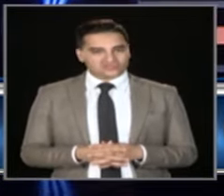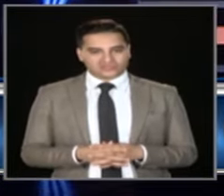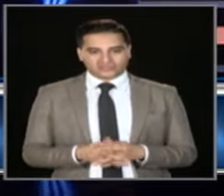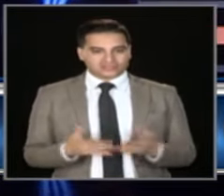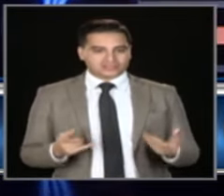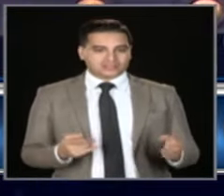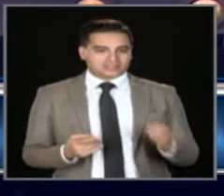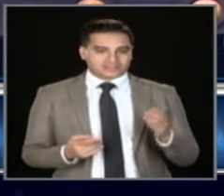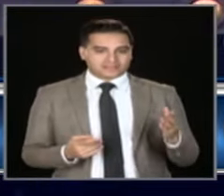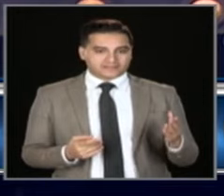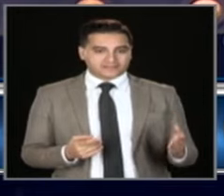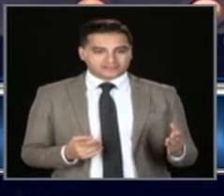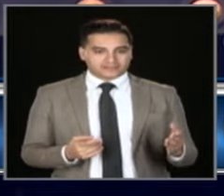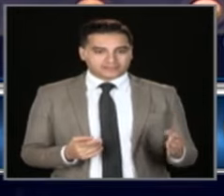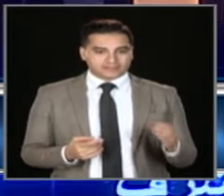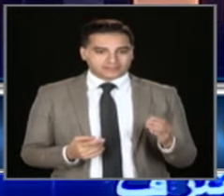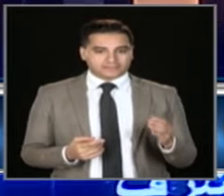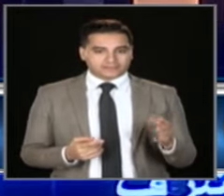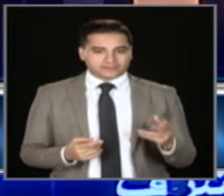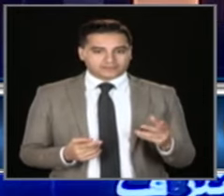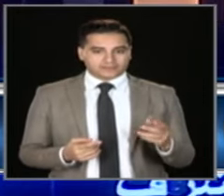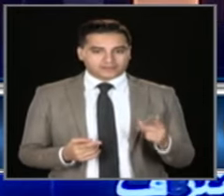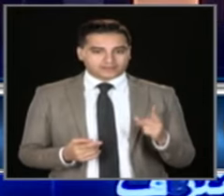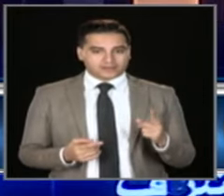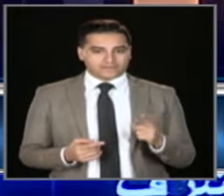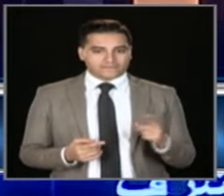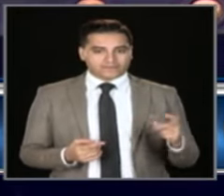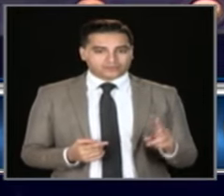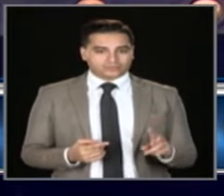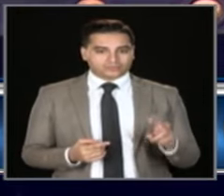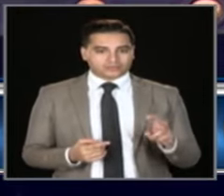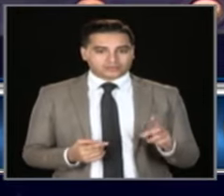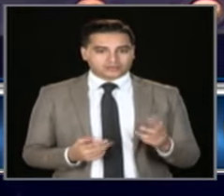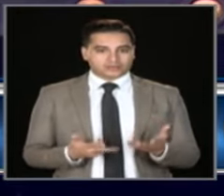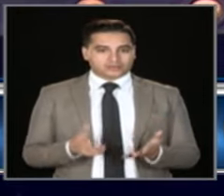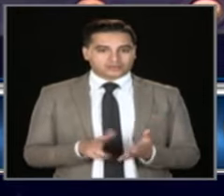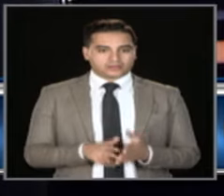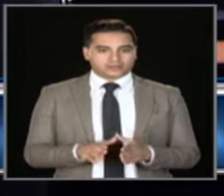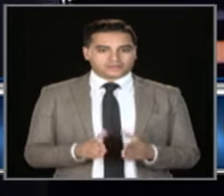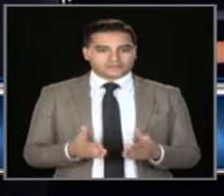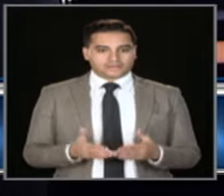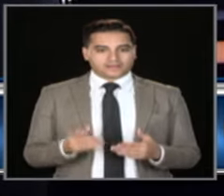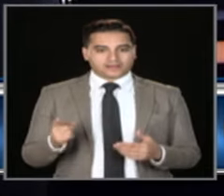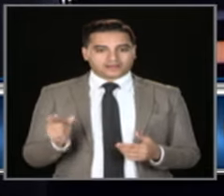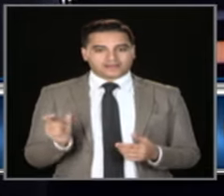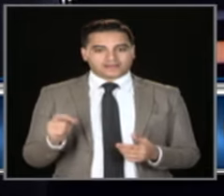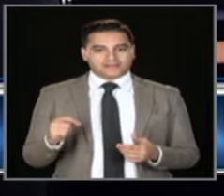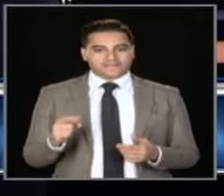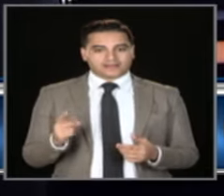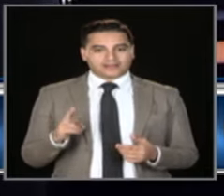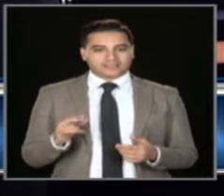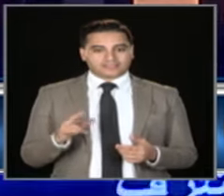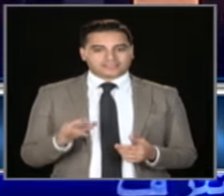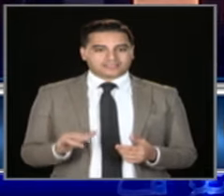في إجابة؟ إجابتك 1170. أول 3 نقاط لفريق نفرتيتي.